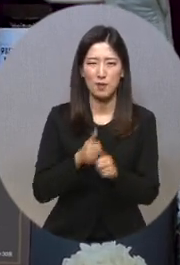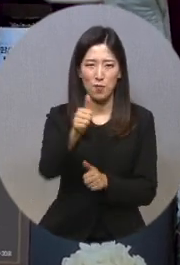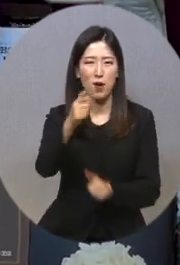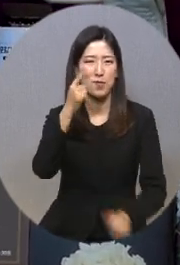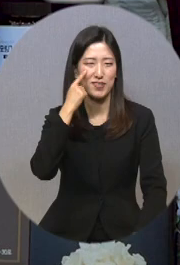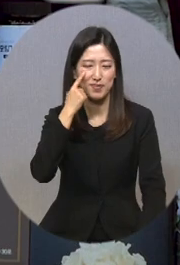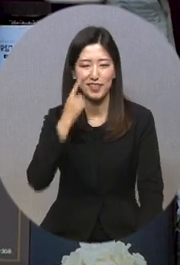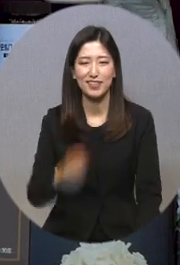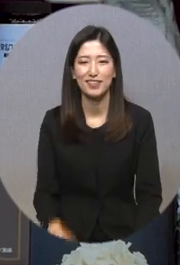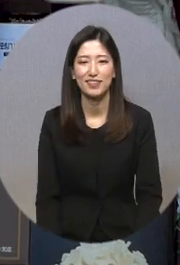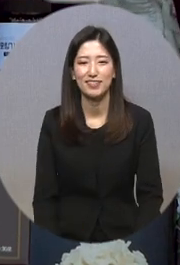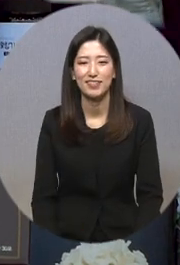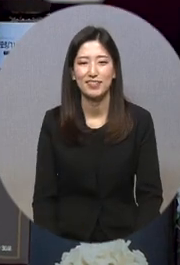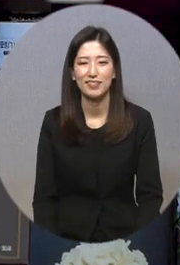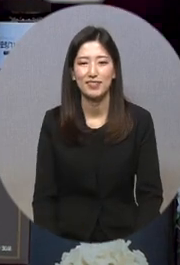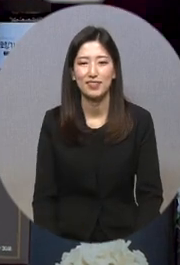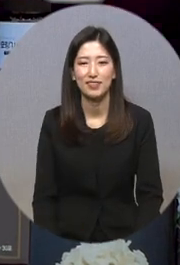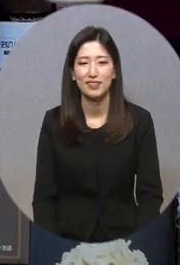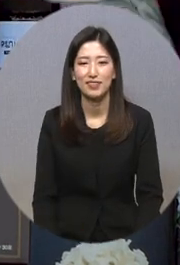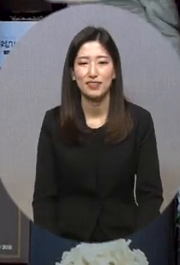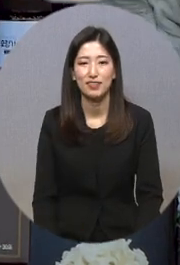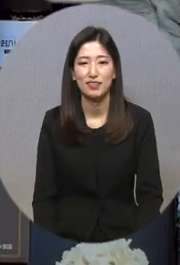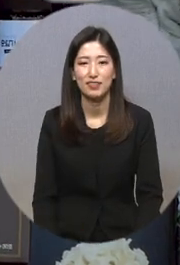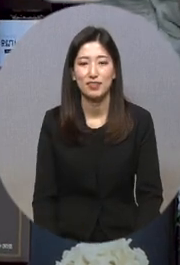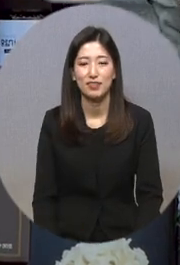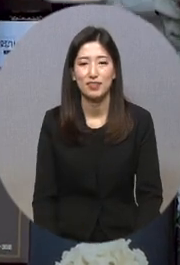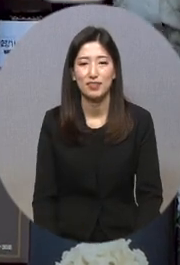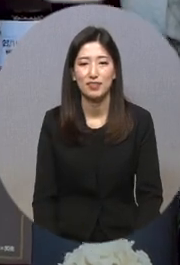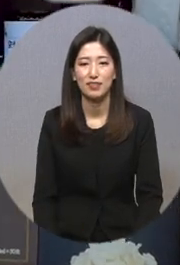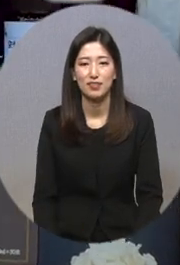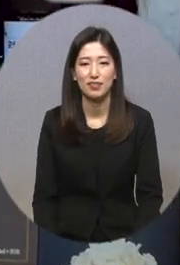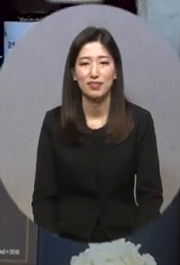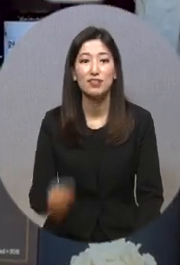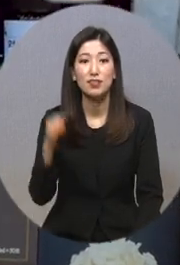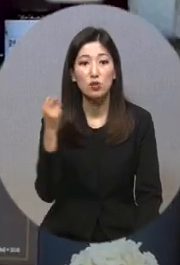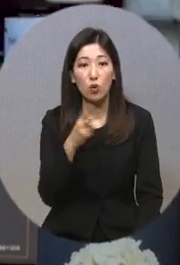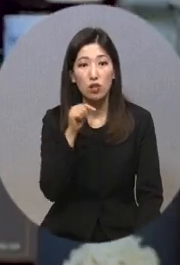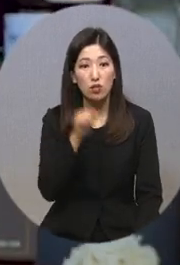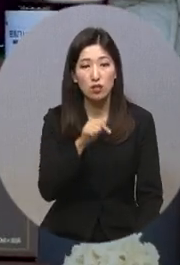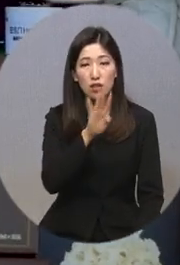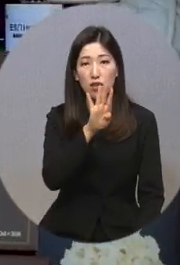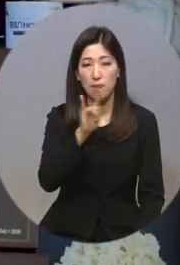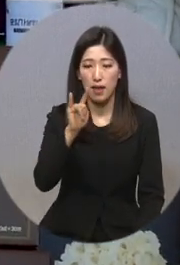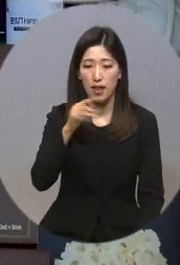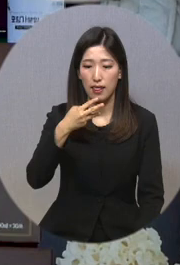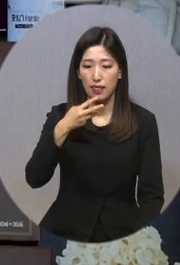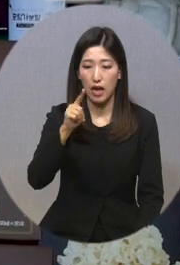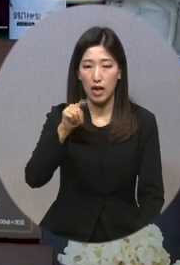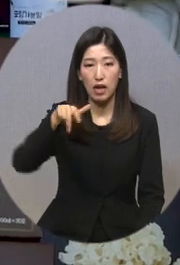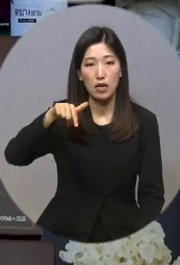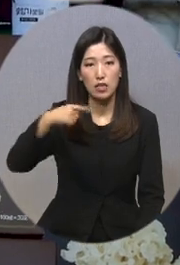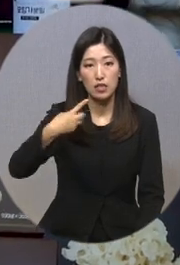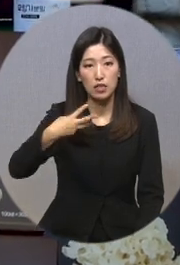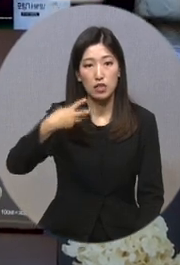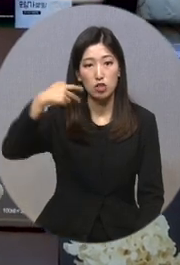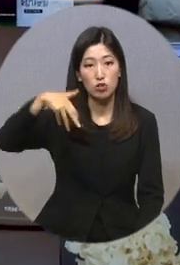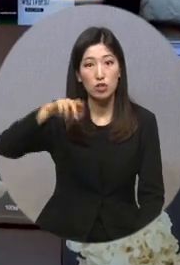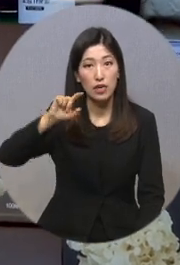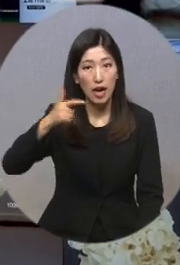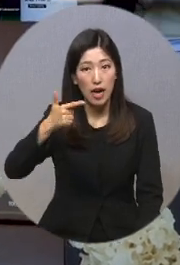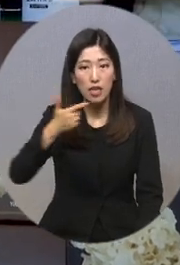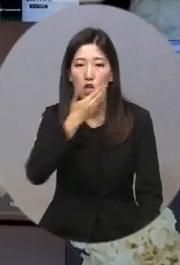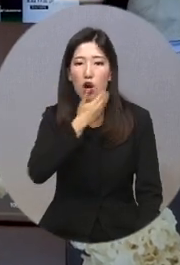바랍니다. 그리고 네. 시간 남아요. 이 성분은 베타글루칸 성분인데 이